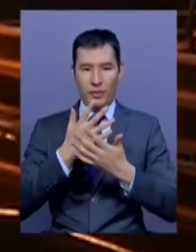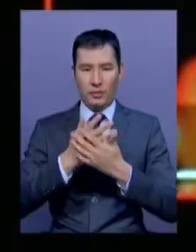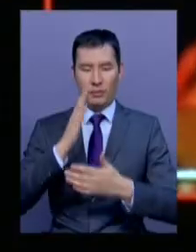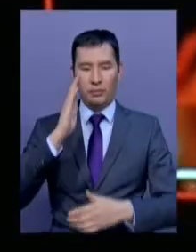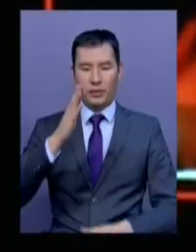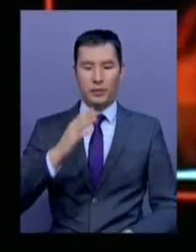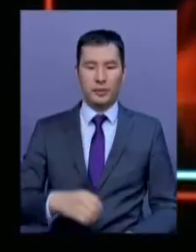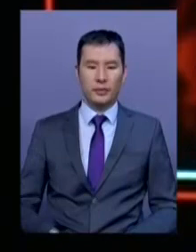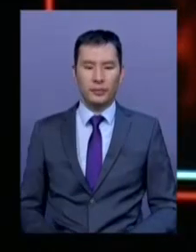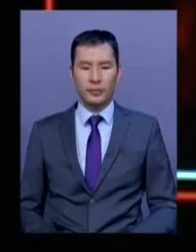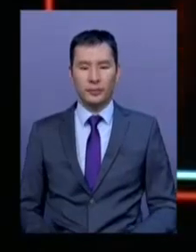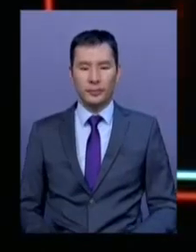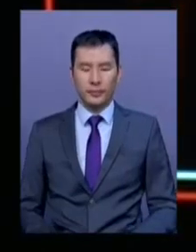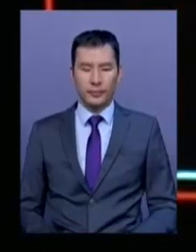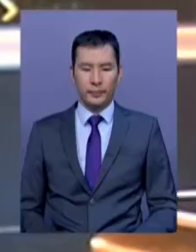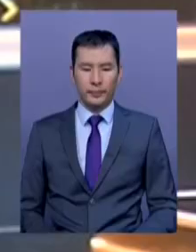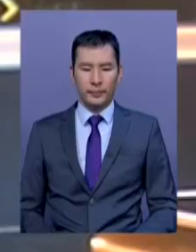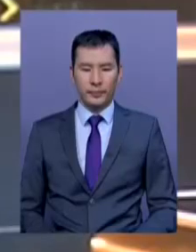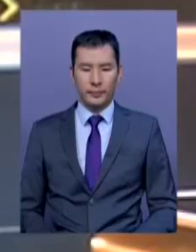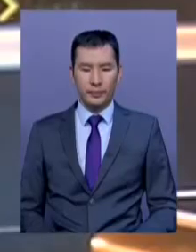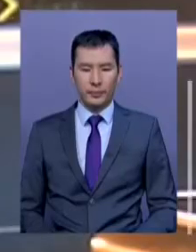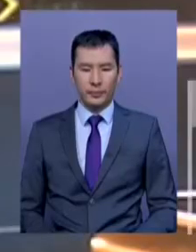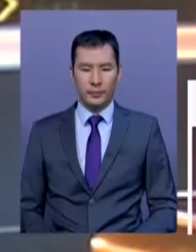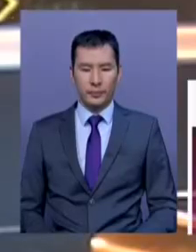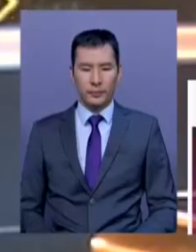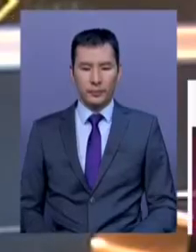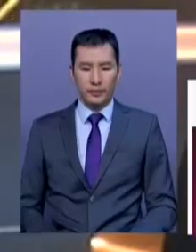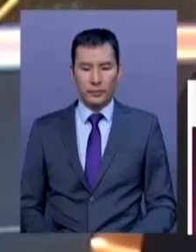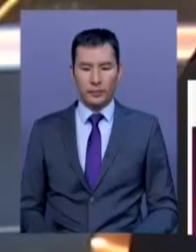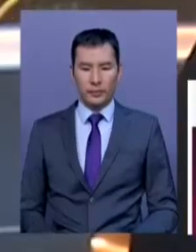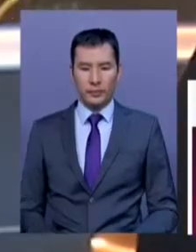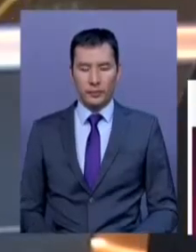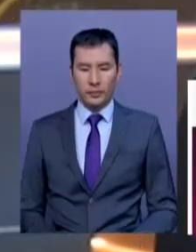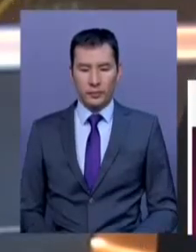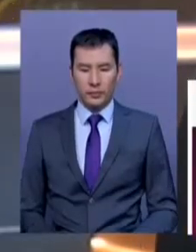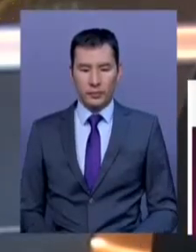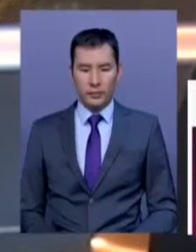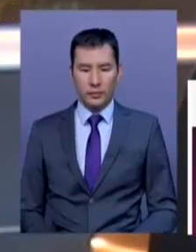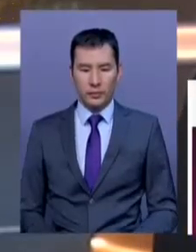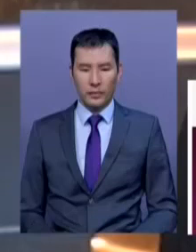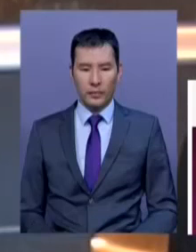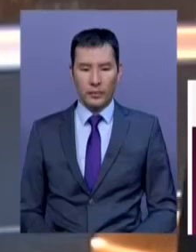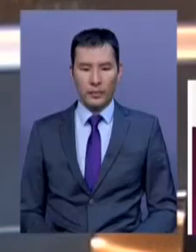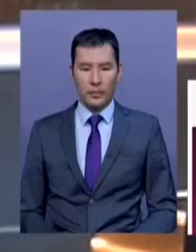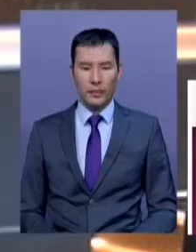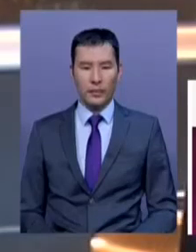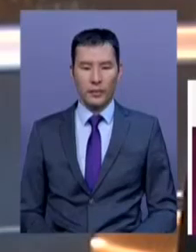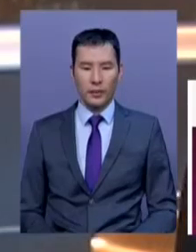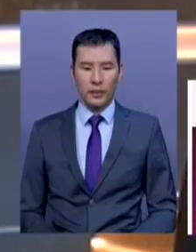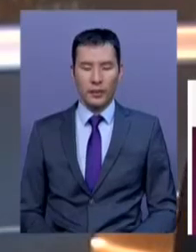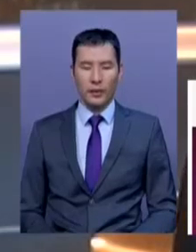жаңаша рең беріліп, қайта ұсынылып отыр. Хабардың форматын көріп отырсыздар, енді бұл ток-шоу форматында.